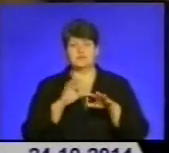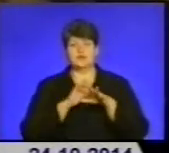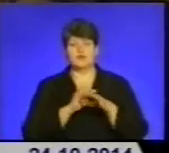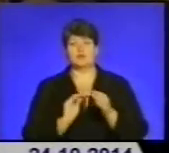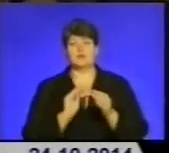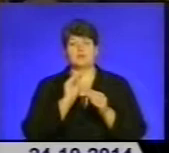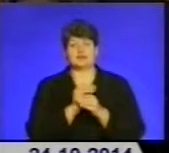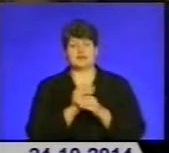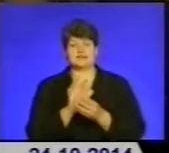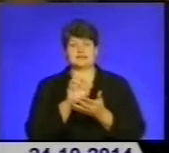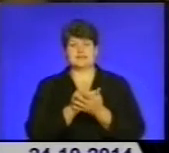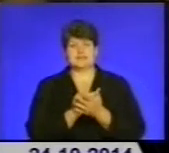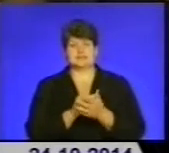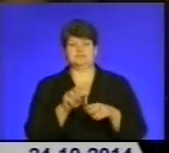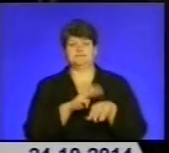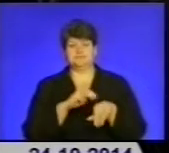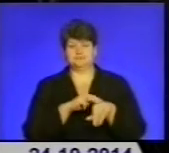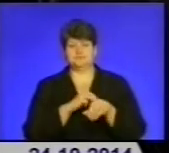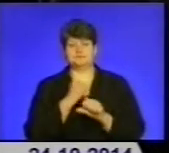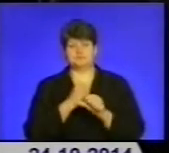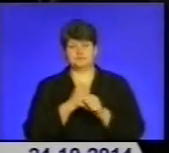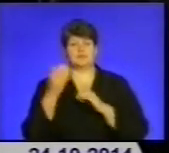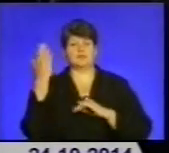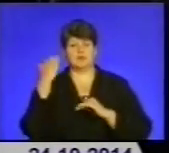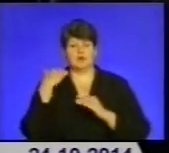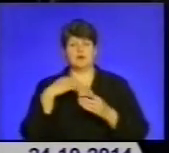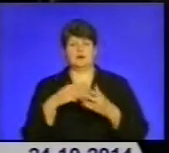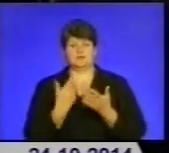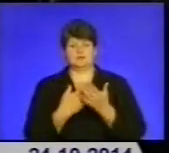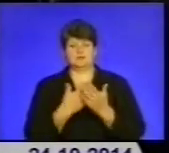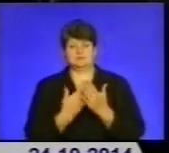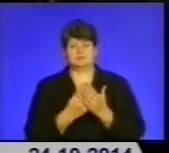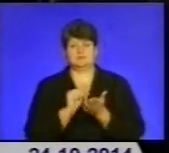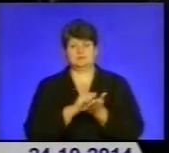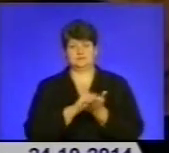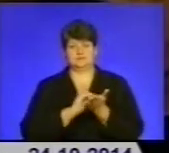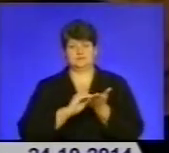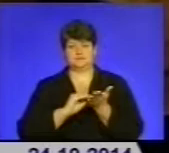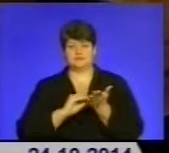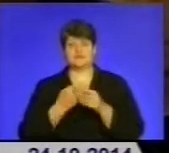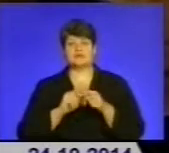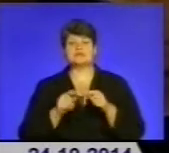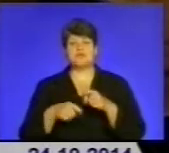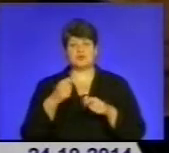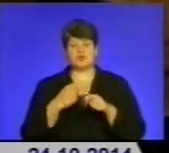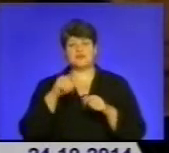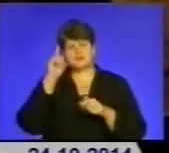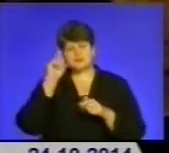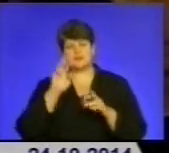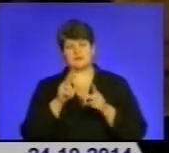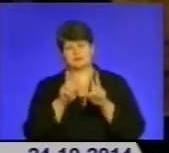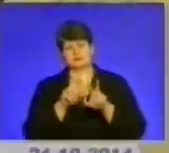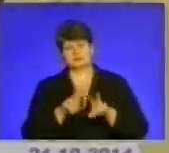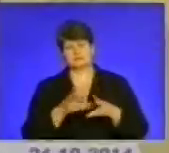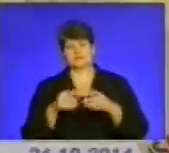заняття зі слідчими краю. Вироблена давно і методика документування таких кримінальних порушень. Знають слідчі і як їх розслідувати та